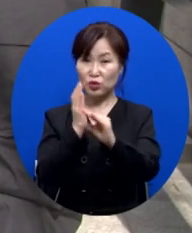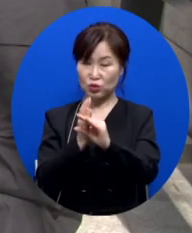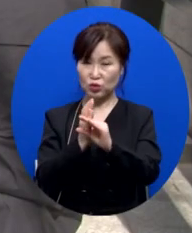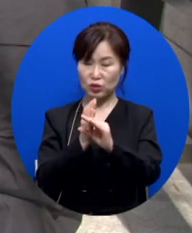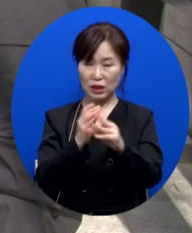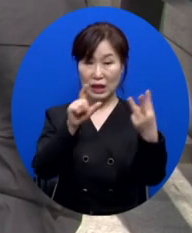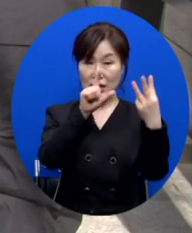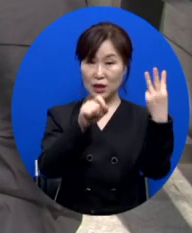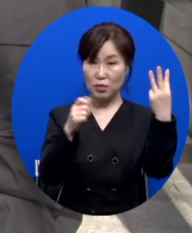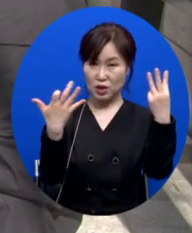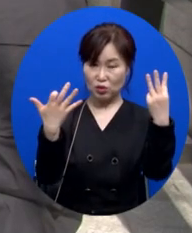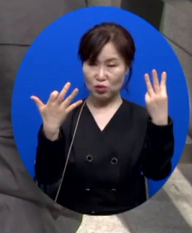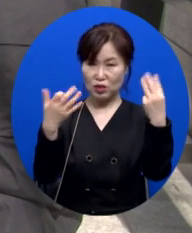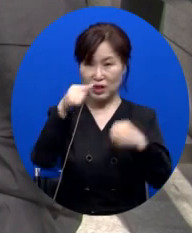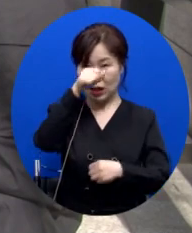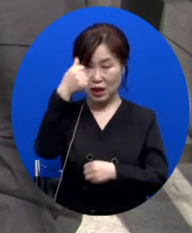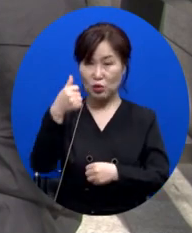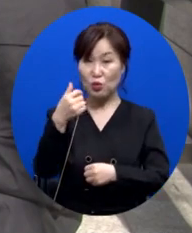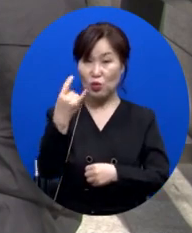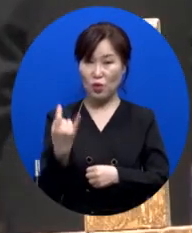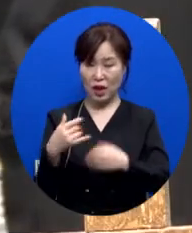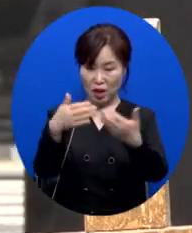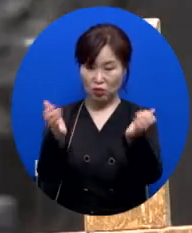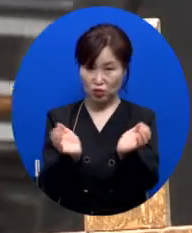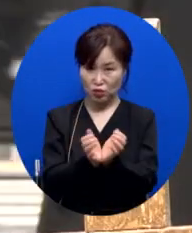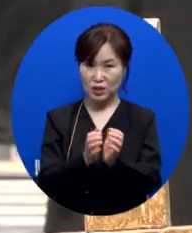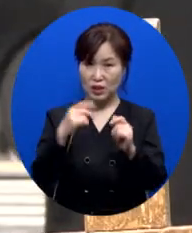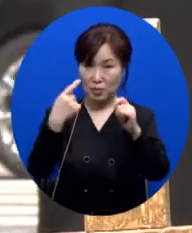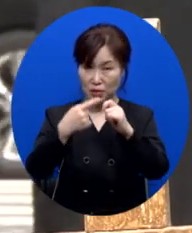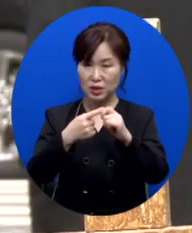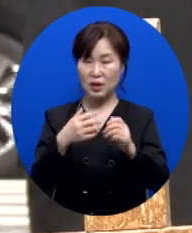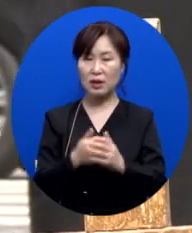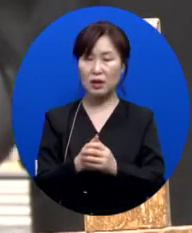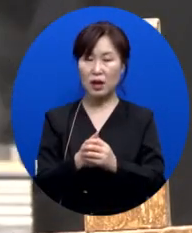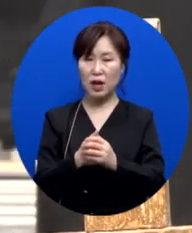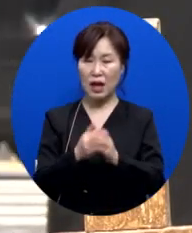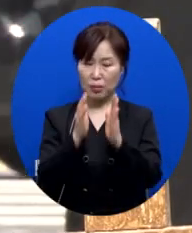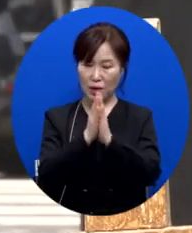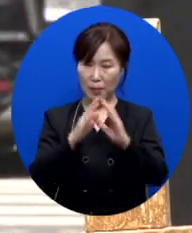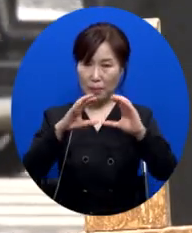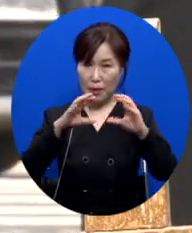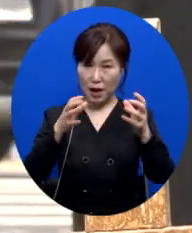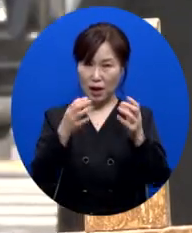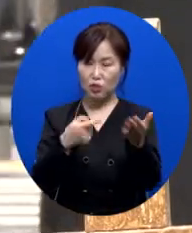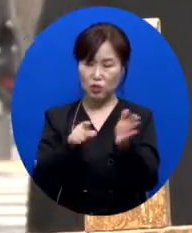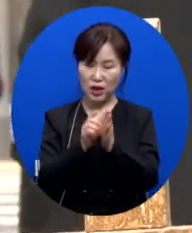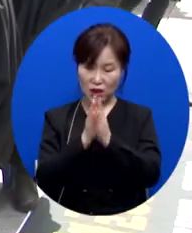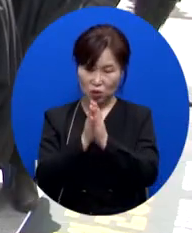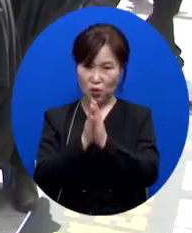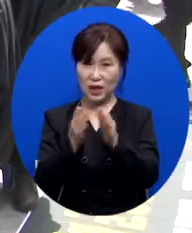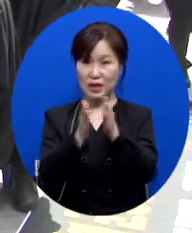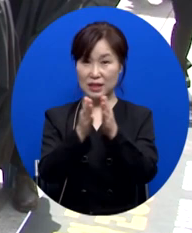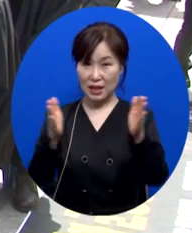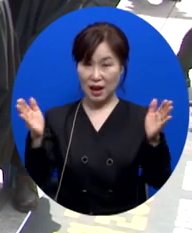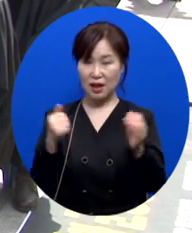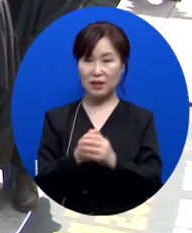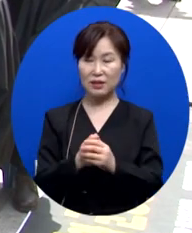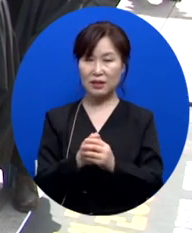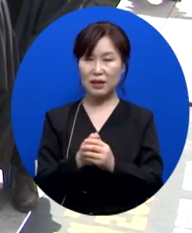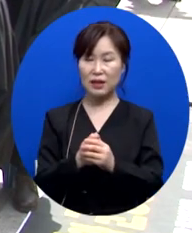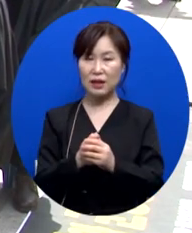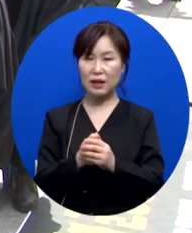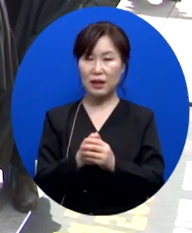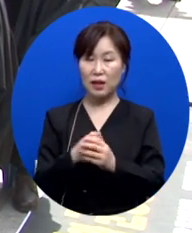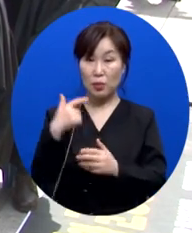3월 19일 한국기독교장로회 는 교단 중에서는 처음으로 미얀마를 위한 기도회를 시작했습니다 기도회에서 기장 총회